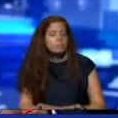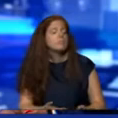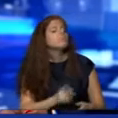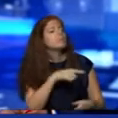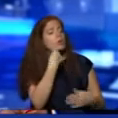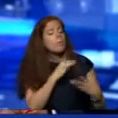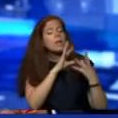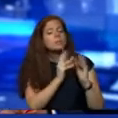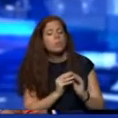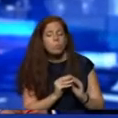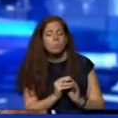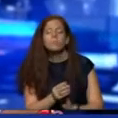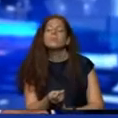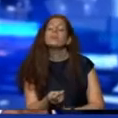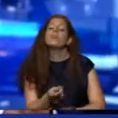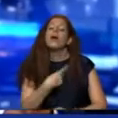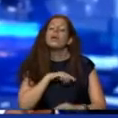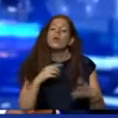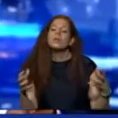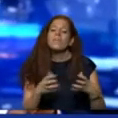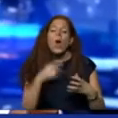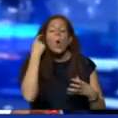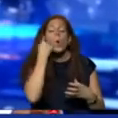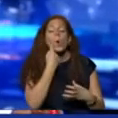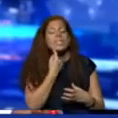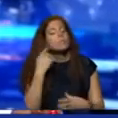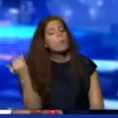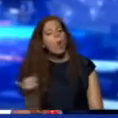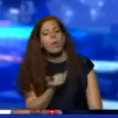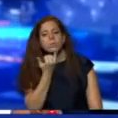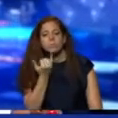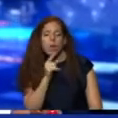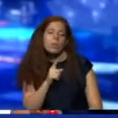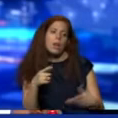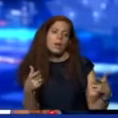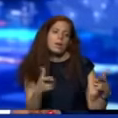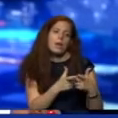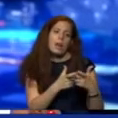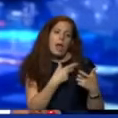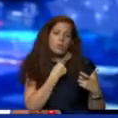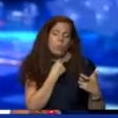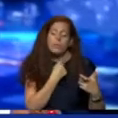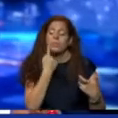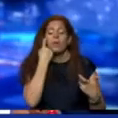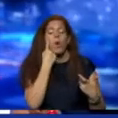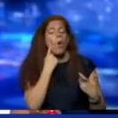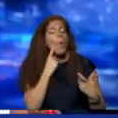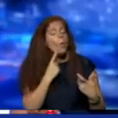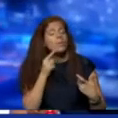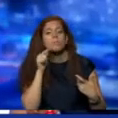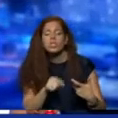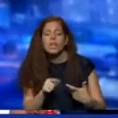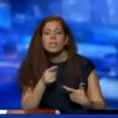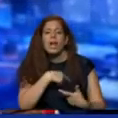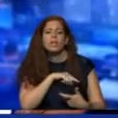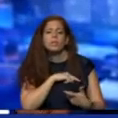לסיכום שיש פה, אנחנו כחברה חוטאים כל הזמן כלפי הקהילה האתיופית, חוטאים בזה שמנחסים